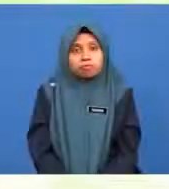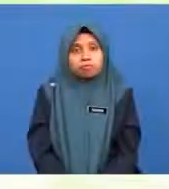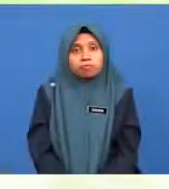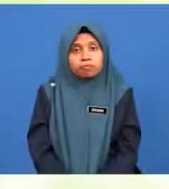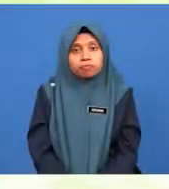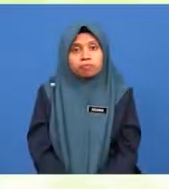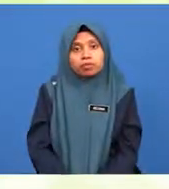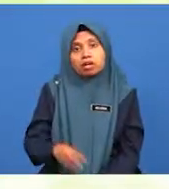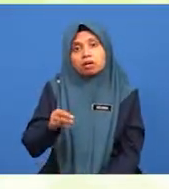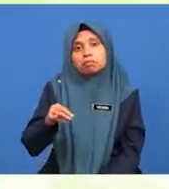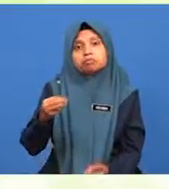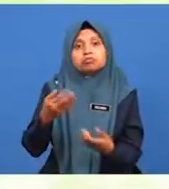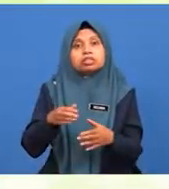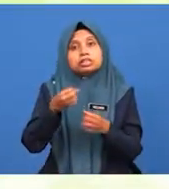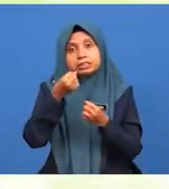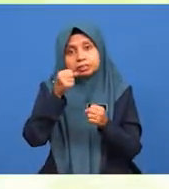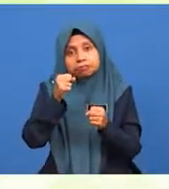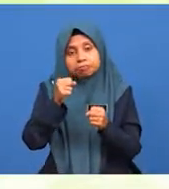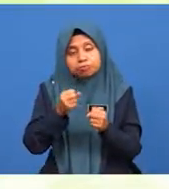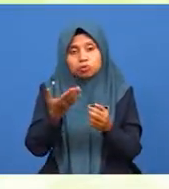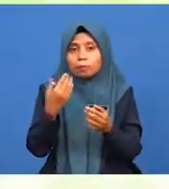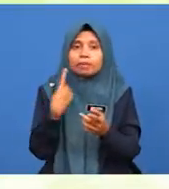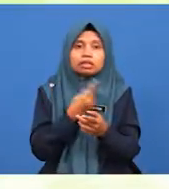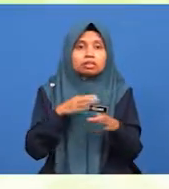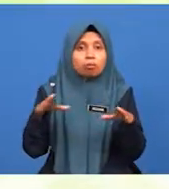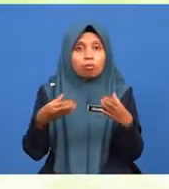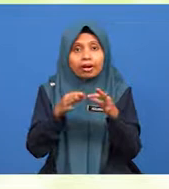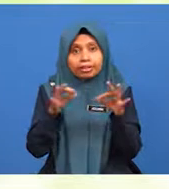Murid-murid sudah bersedia? Mari kita bina ayat.